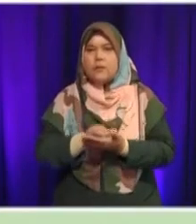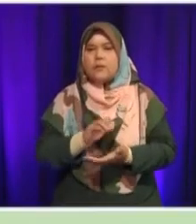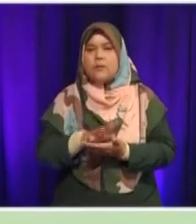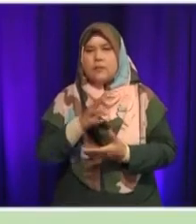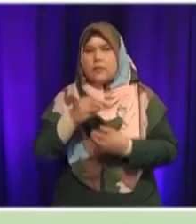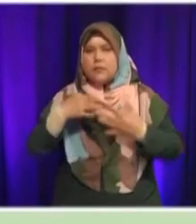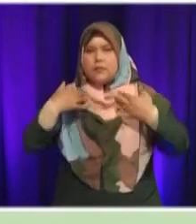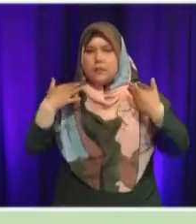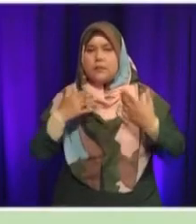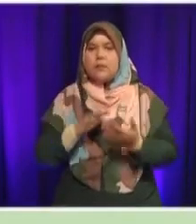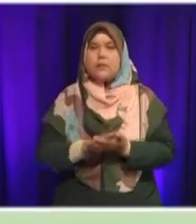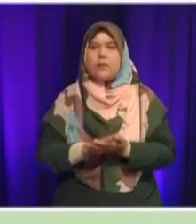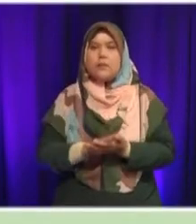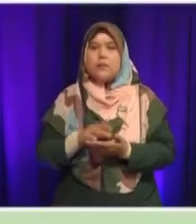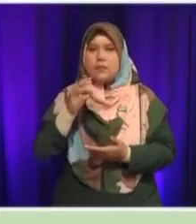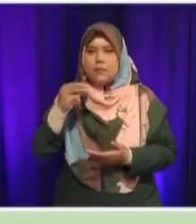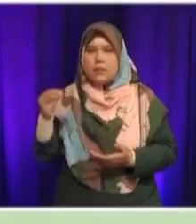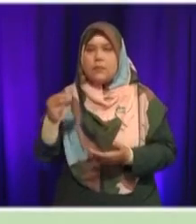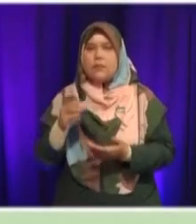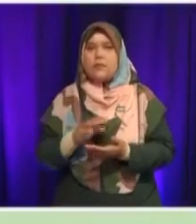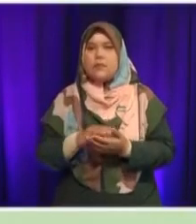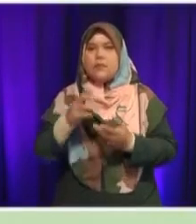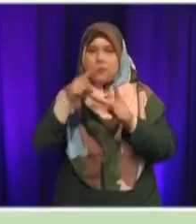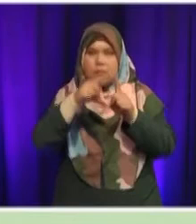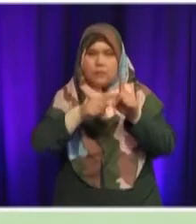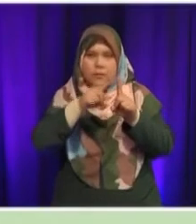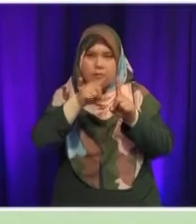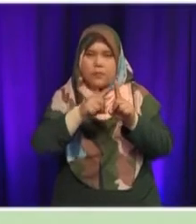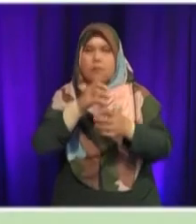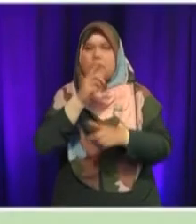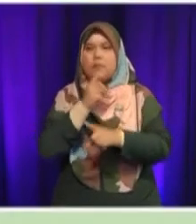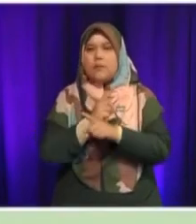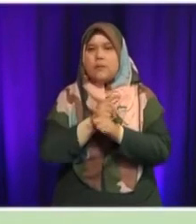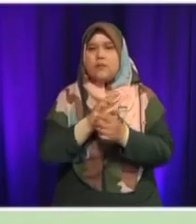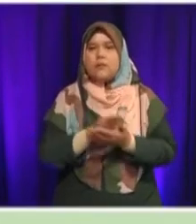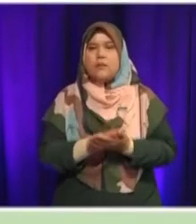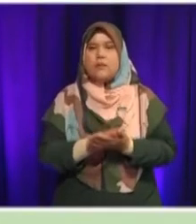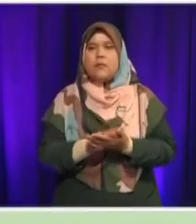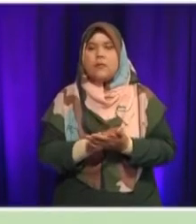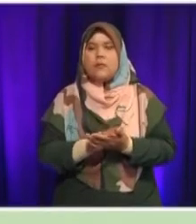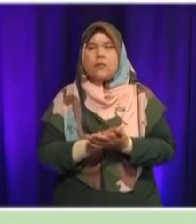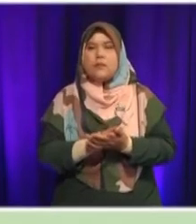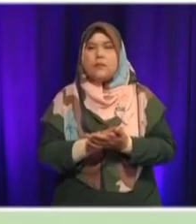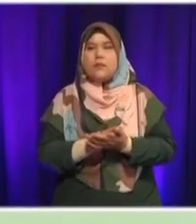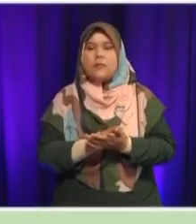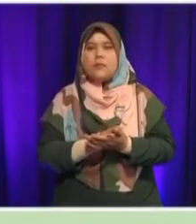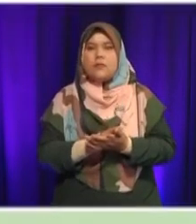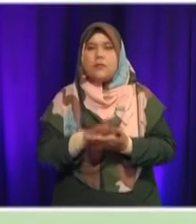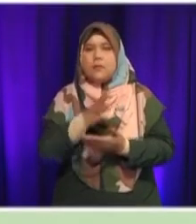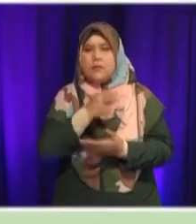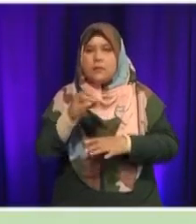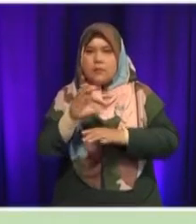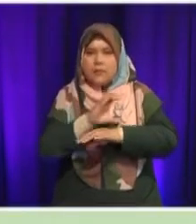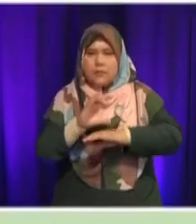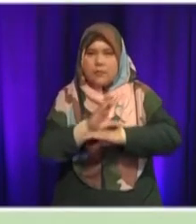yang segala Oke dan pastikan suhu penyimpanan dia betul suhu penyimpanannya betul dan juga acuan